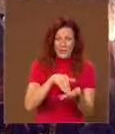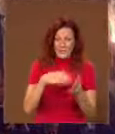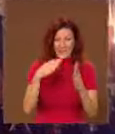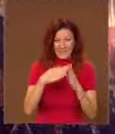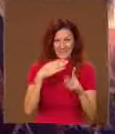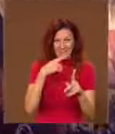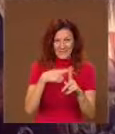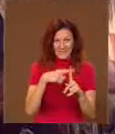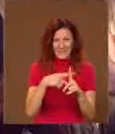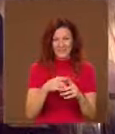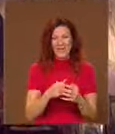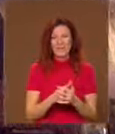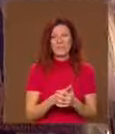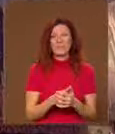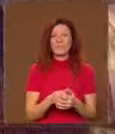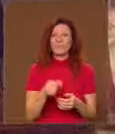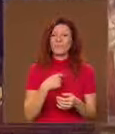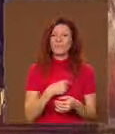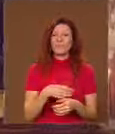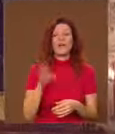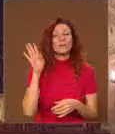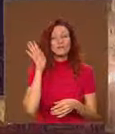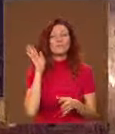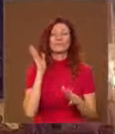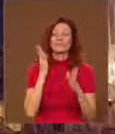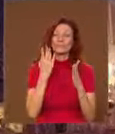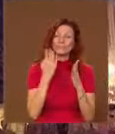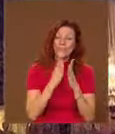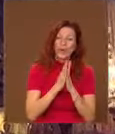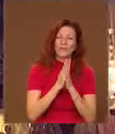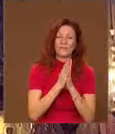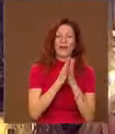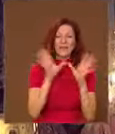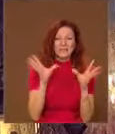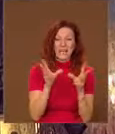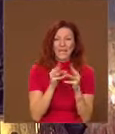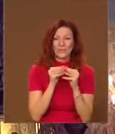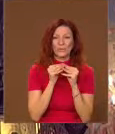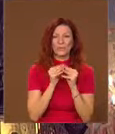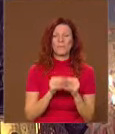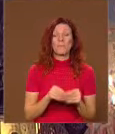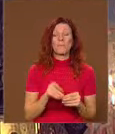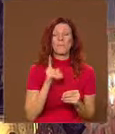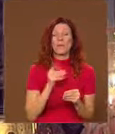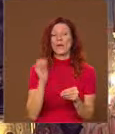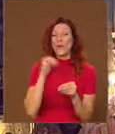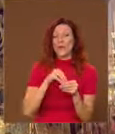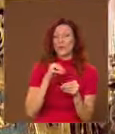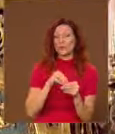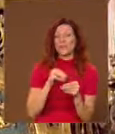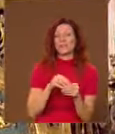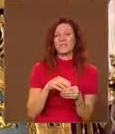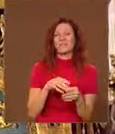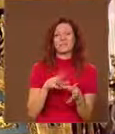са дошли в Божия храм и са участвали в молитвите на Светата литургия, са участвали са заедно